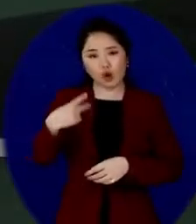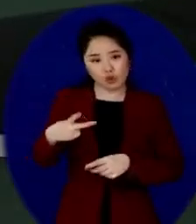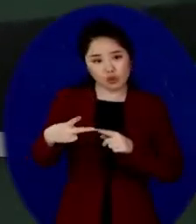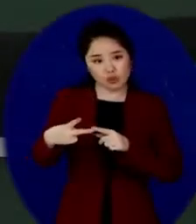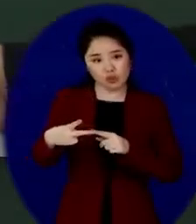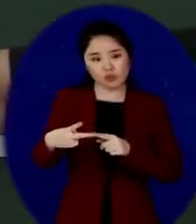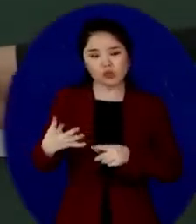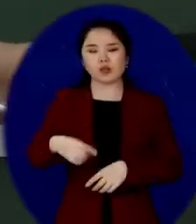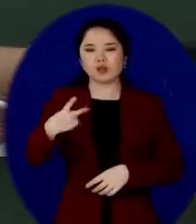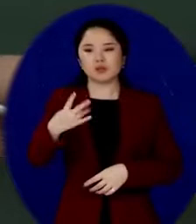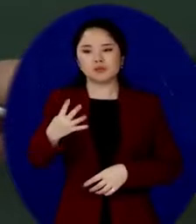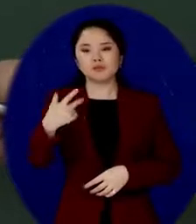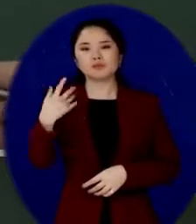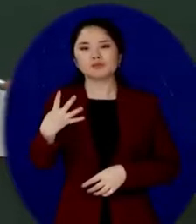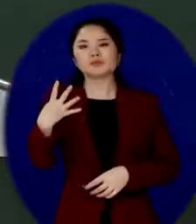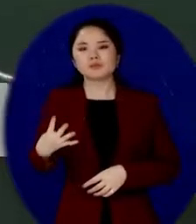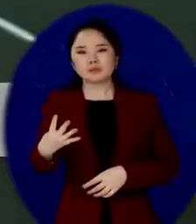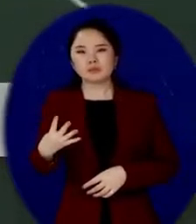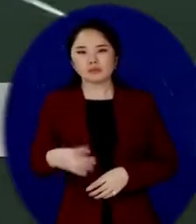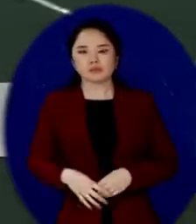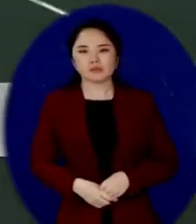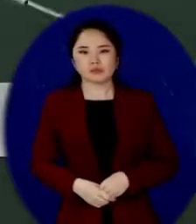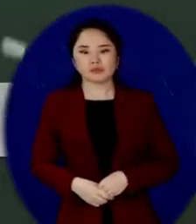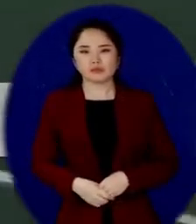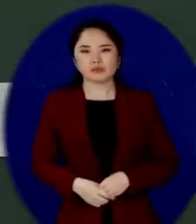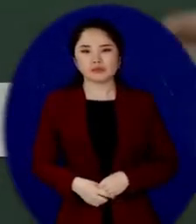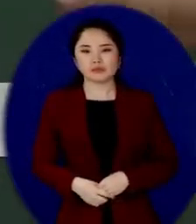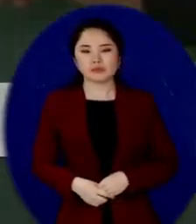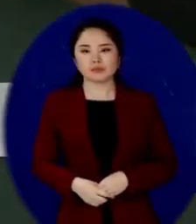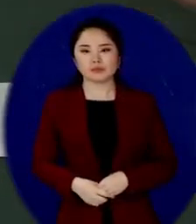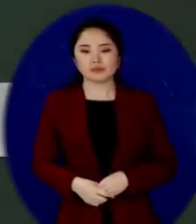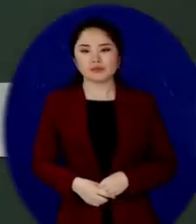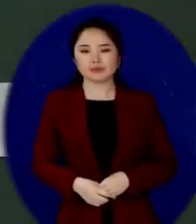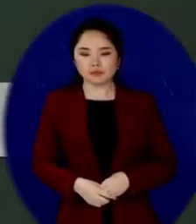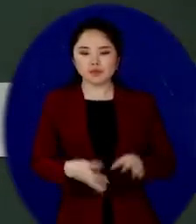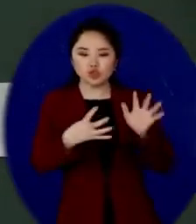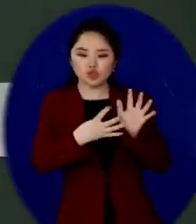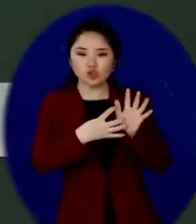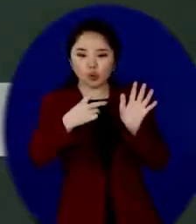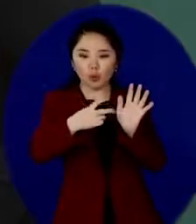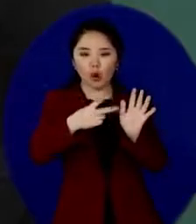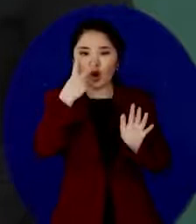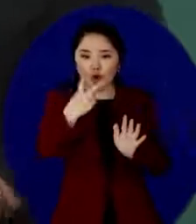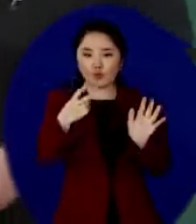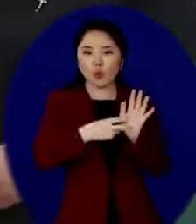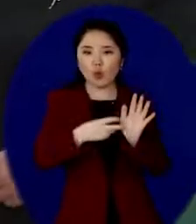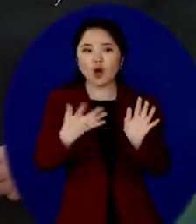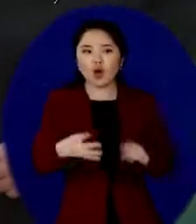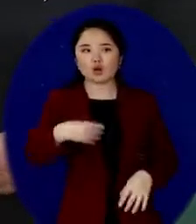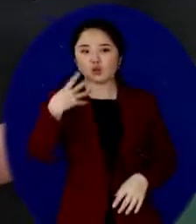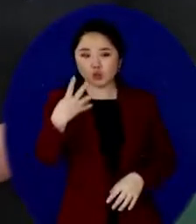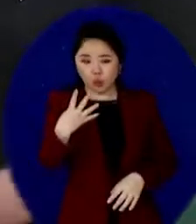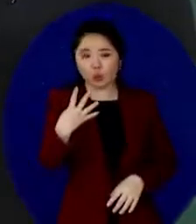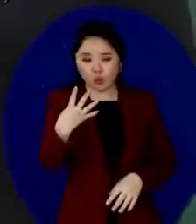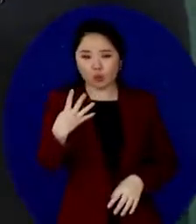Нөгөө багцад 1, 2, 3, 4 хавтан байна. 9-ийг 2 хуваахаар 4